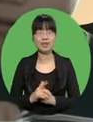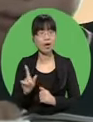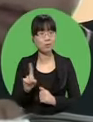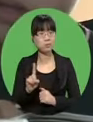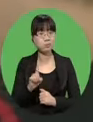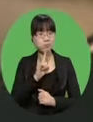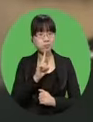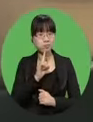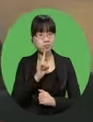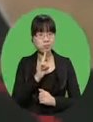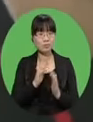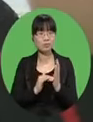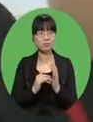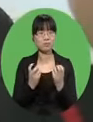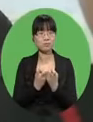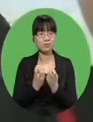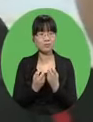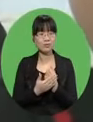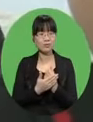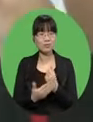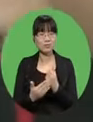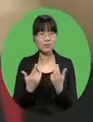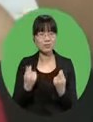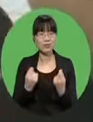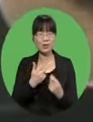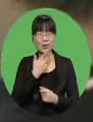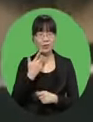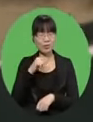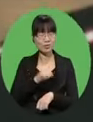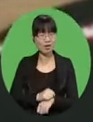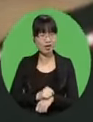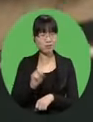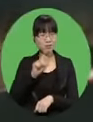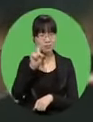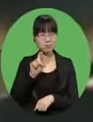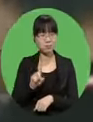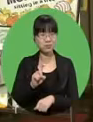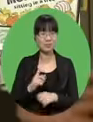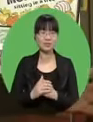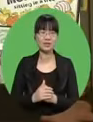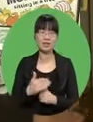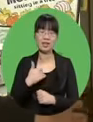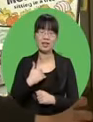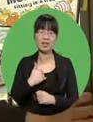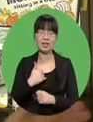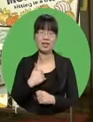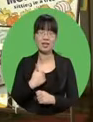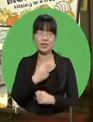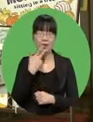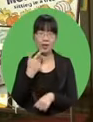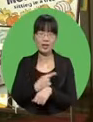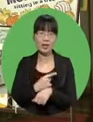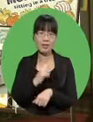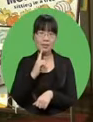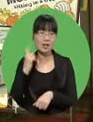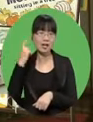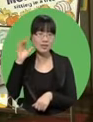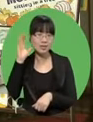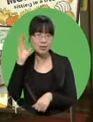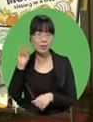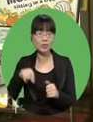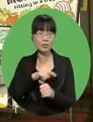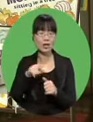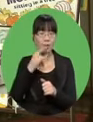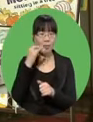도대체 무슨 비결이 있길래 이렇게 영어를 잘하는 걸까요? 제가 이렇게 영어를 이렇게 한다는 얘기를 듣고 주위